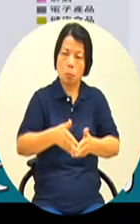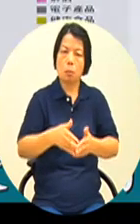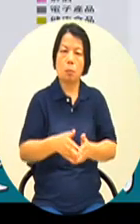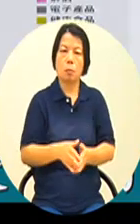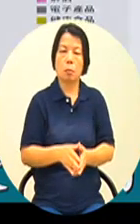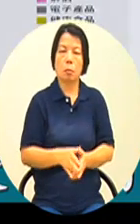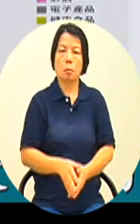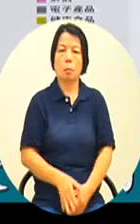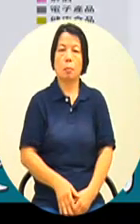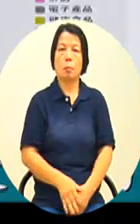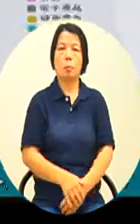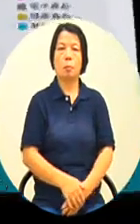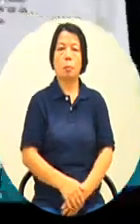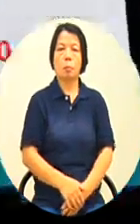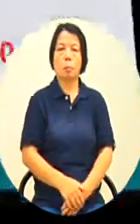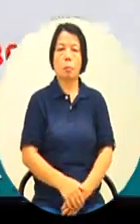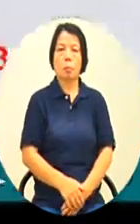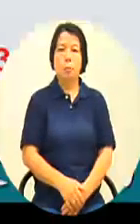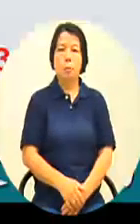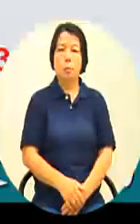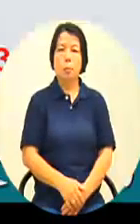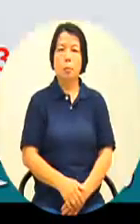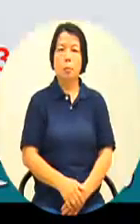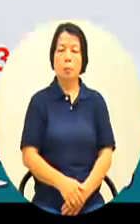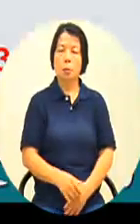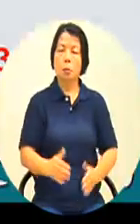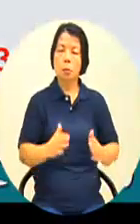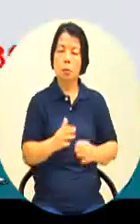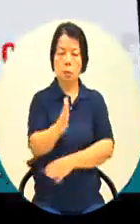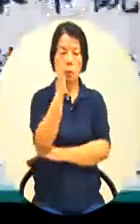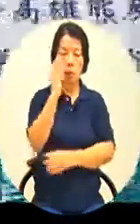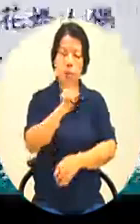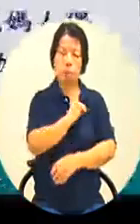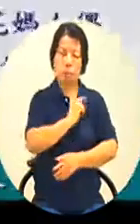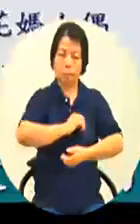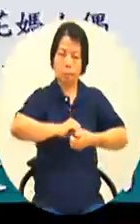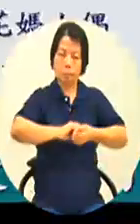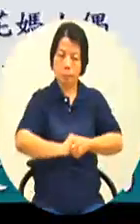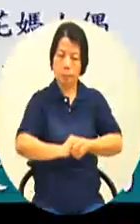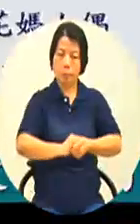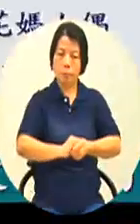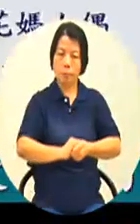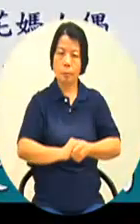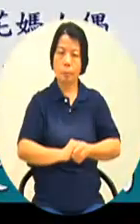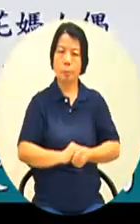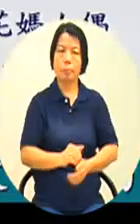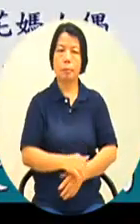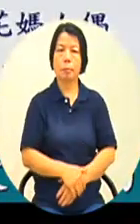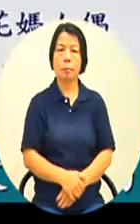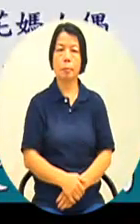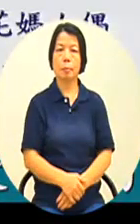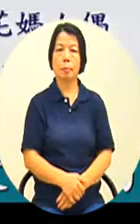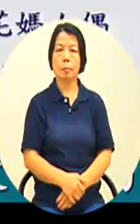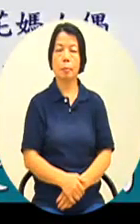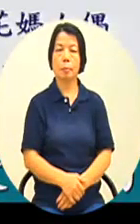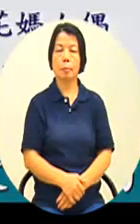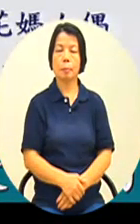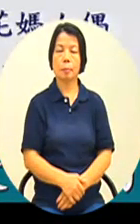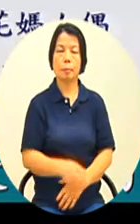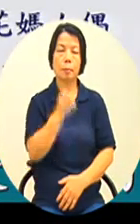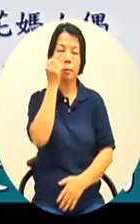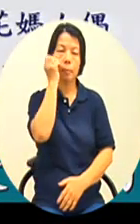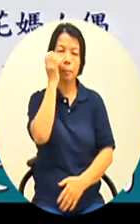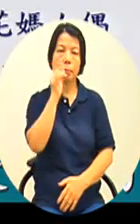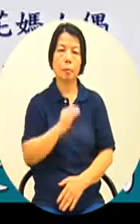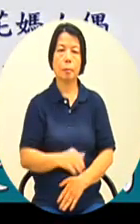哦，这个哈，哦，这取舍之间哦，由那些监护力做一个决定。哦，这个观光啊，我